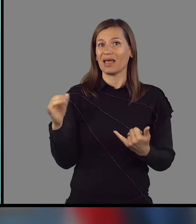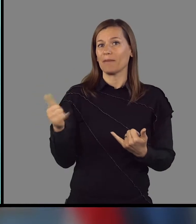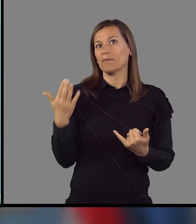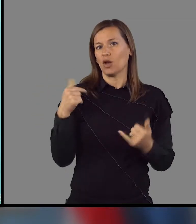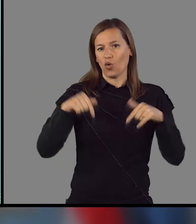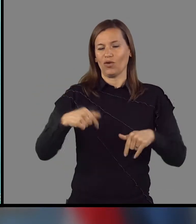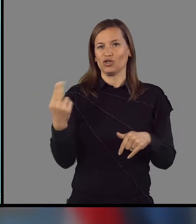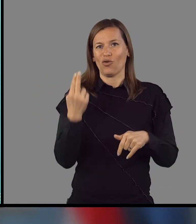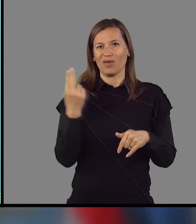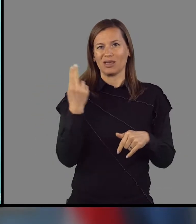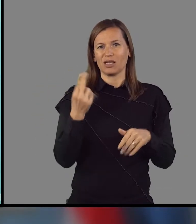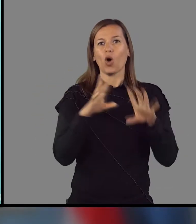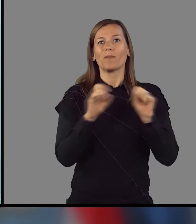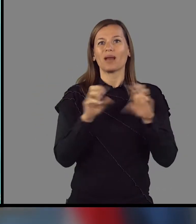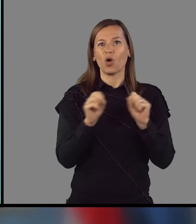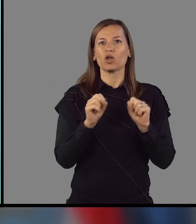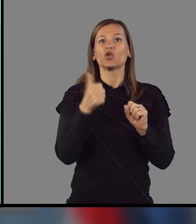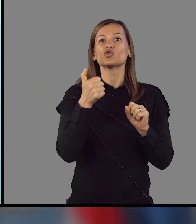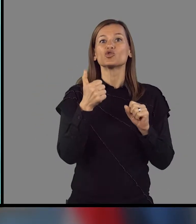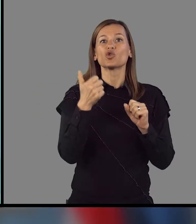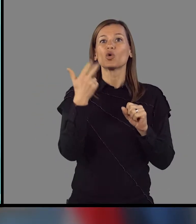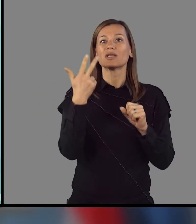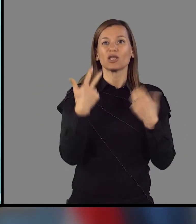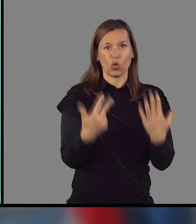dne je bilo v Sloveniji opravljeno